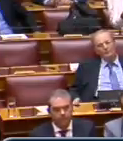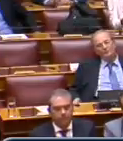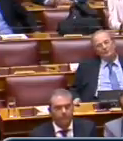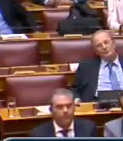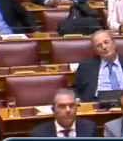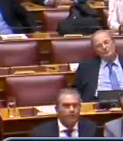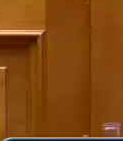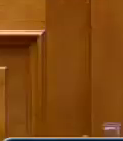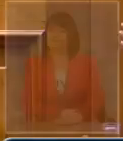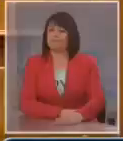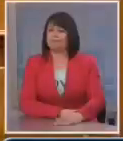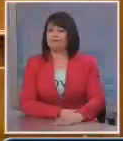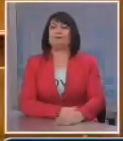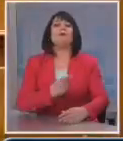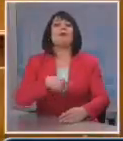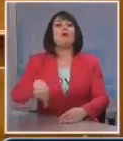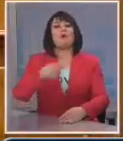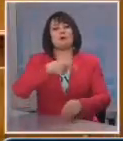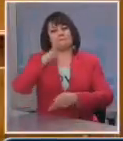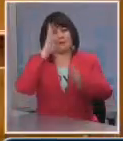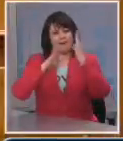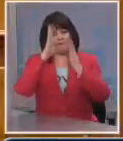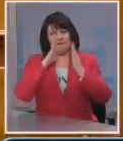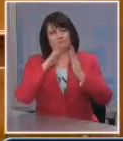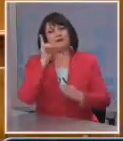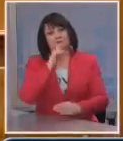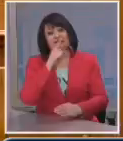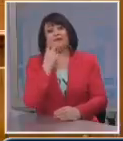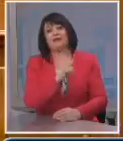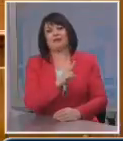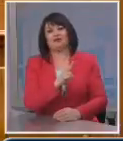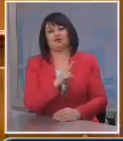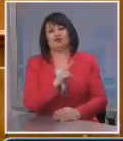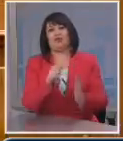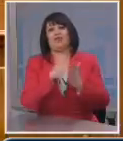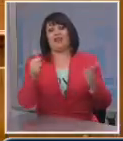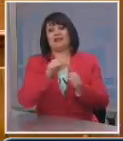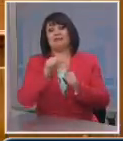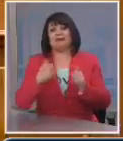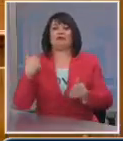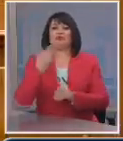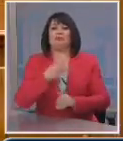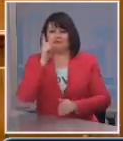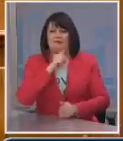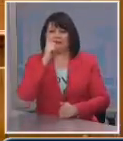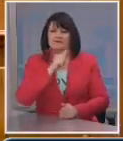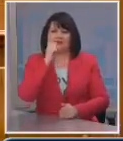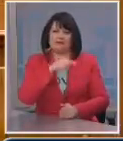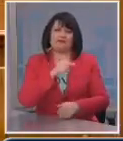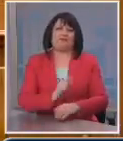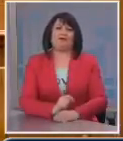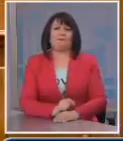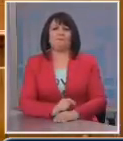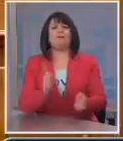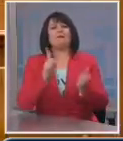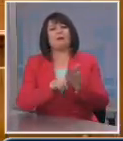Πληρώσαμε ακριβά όλη η κοινωνία τα ψέματα των τελευταίων 16 μηνών. Μαζί με αυτά πρέπει